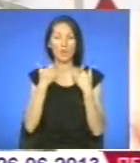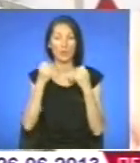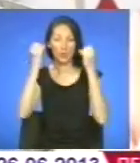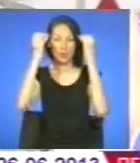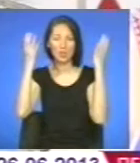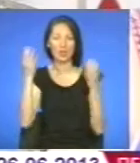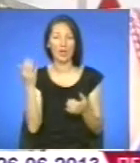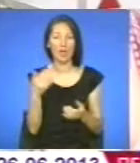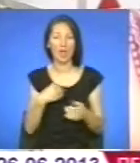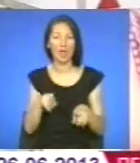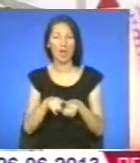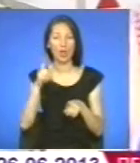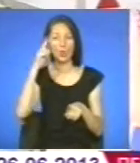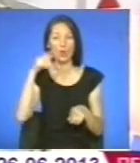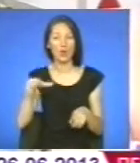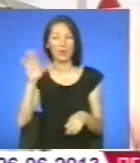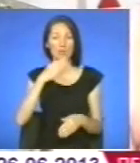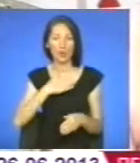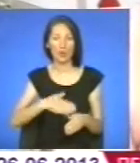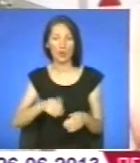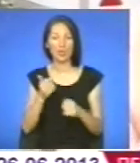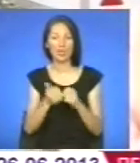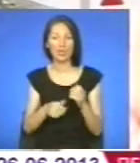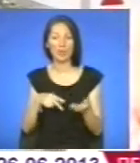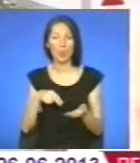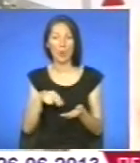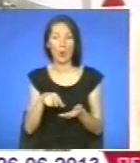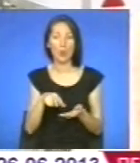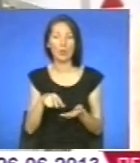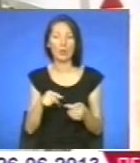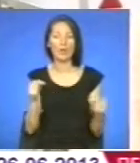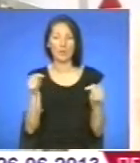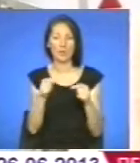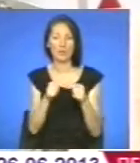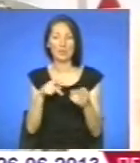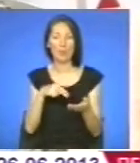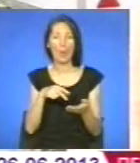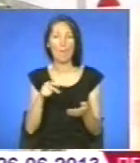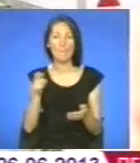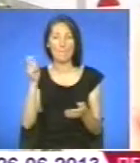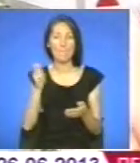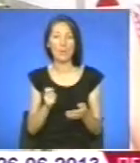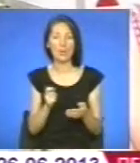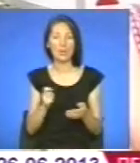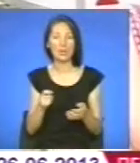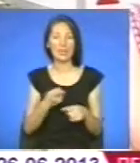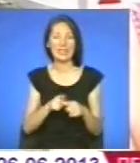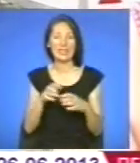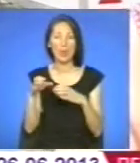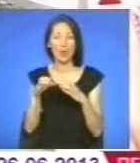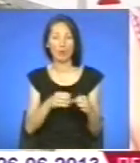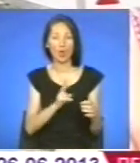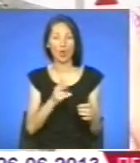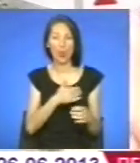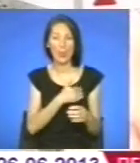що та й всі задоволені, часто приходять, вчасно приходять ці маршрутки. І хто не